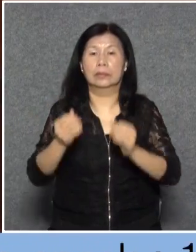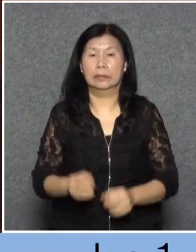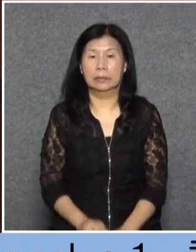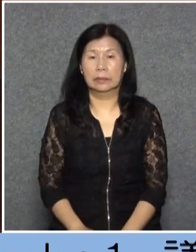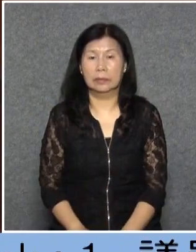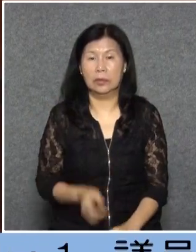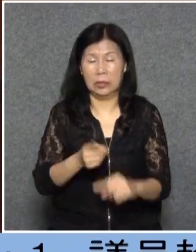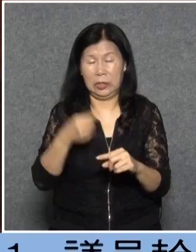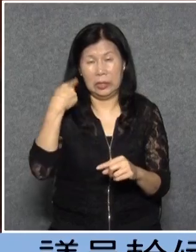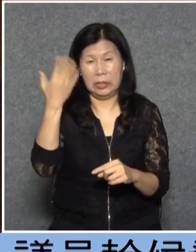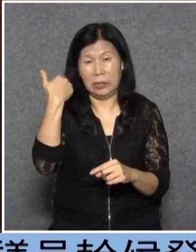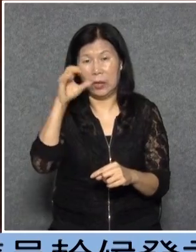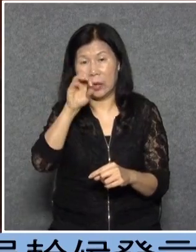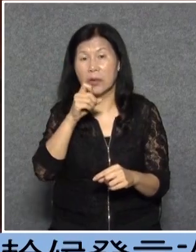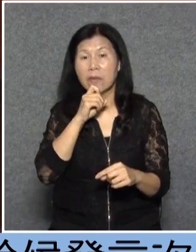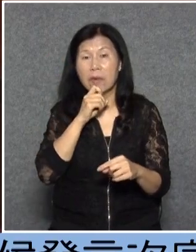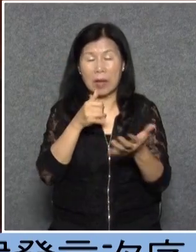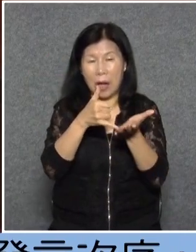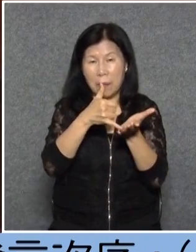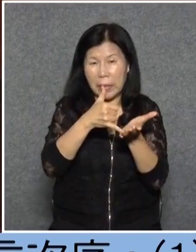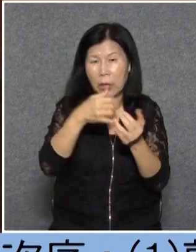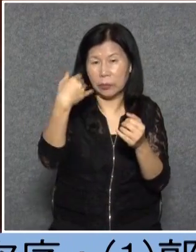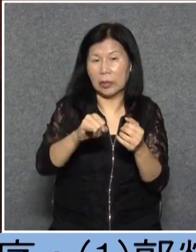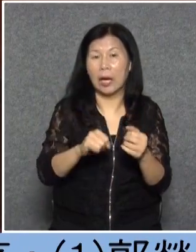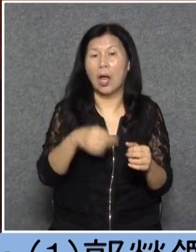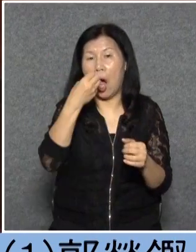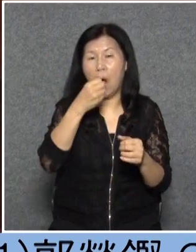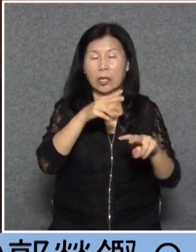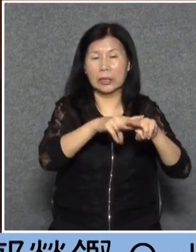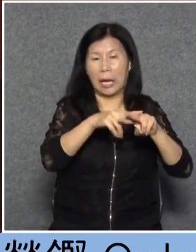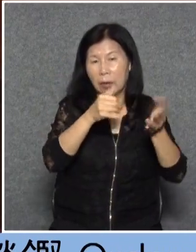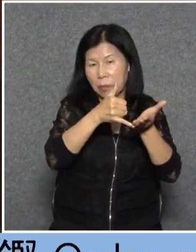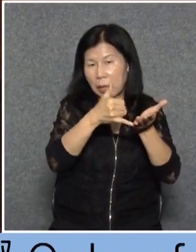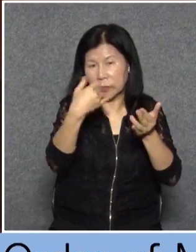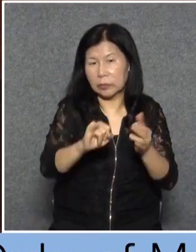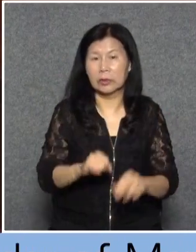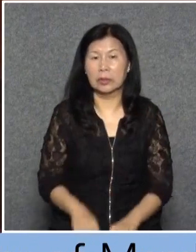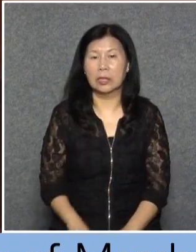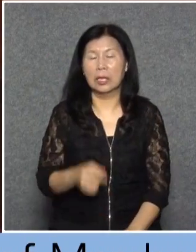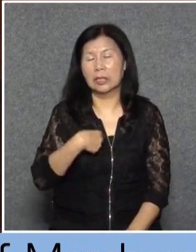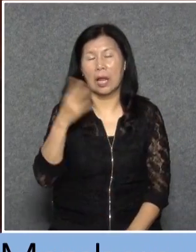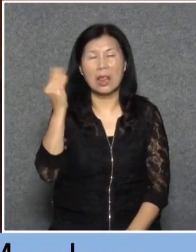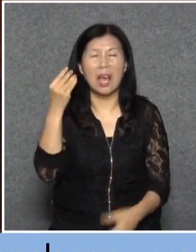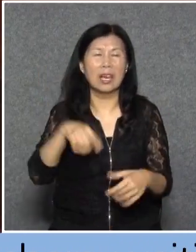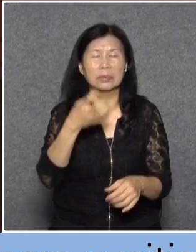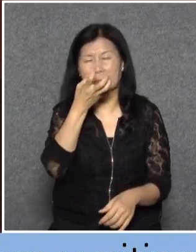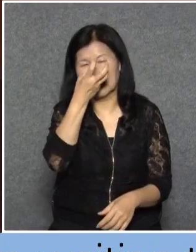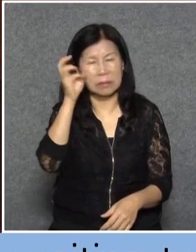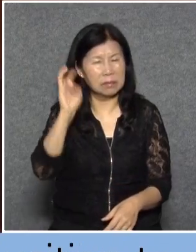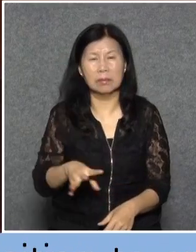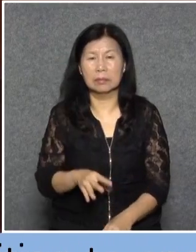又是經常說香港不可以邊緣化，這些我們聽到真的都很討厭。香港